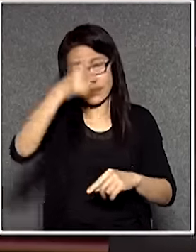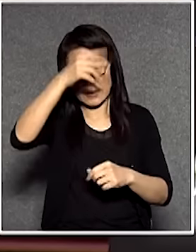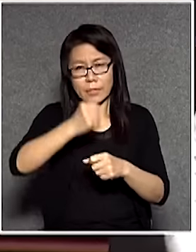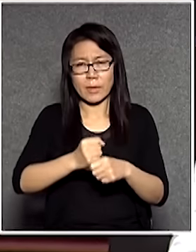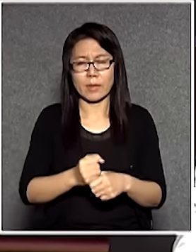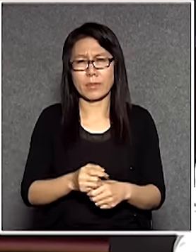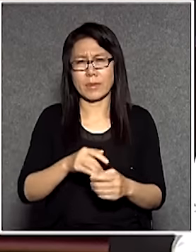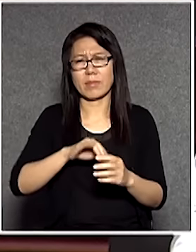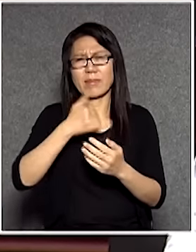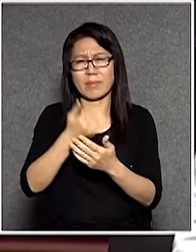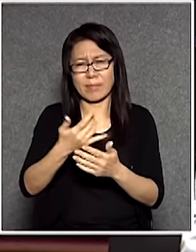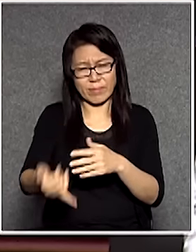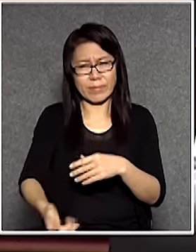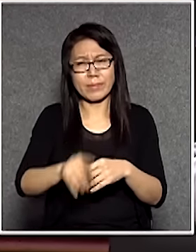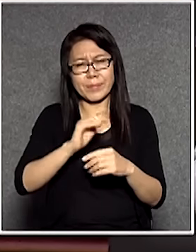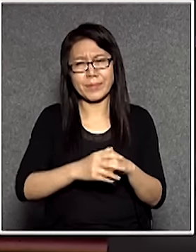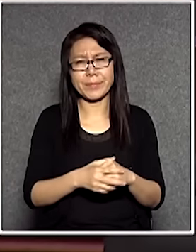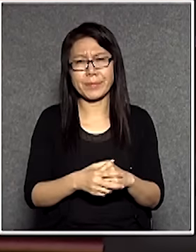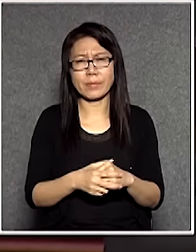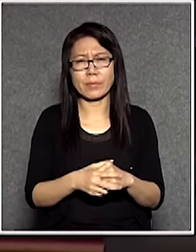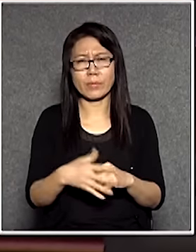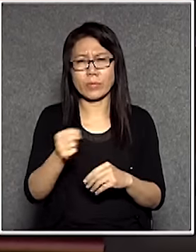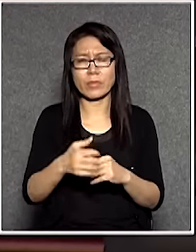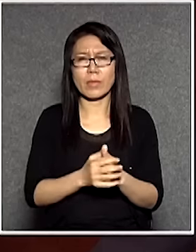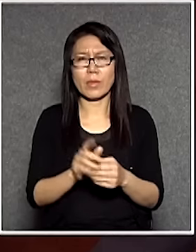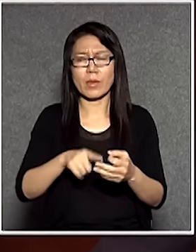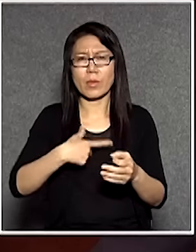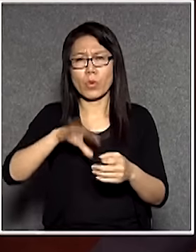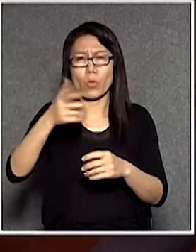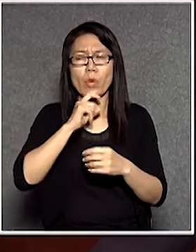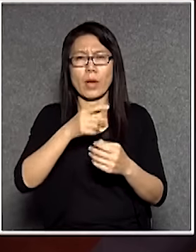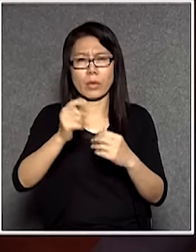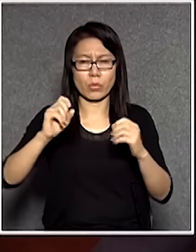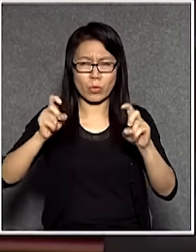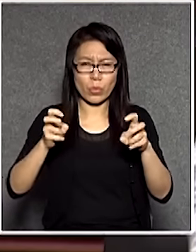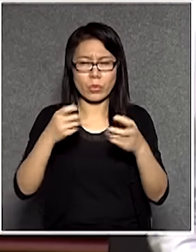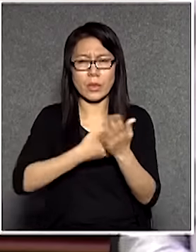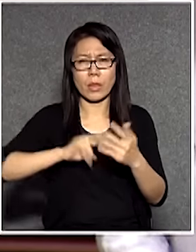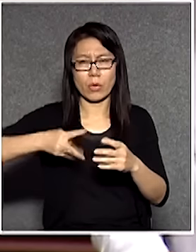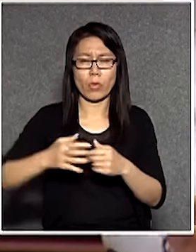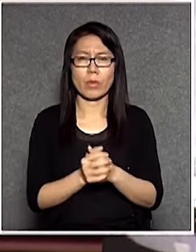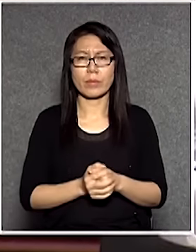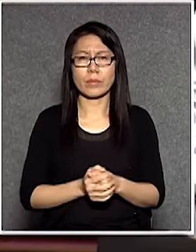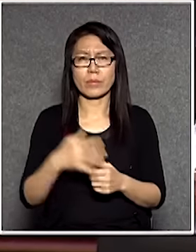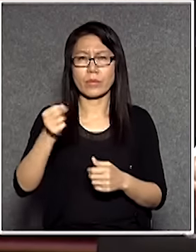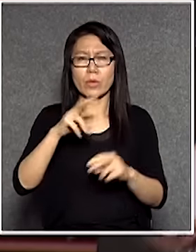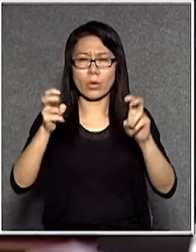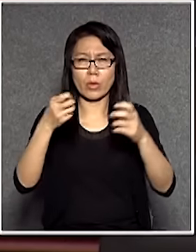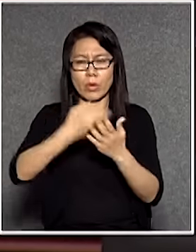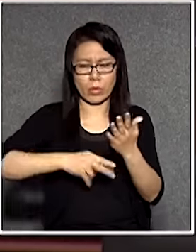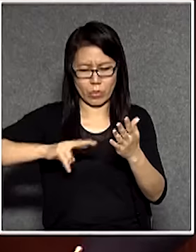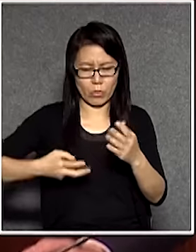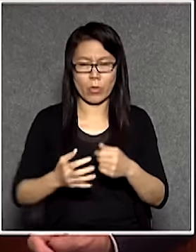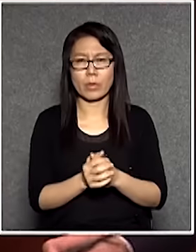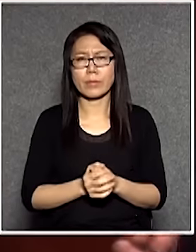地獄啦，主席。 盧毓民議員，請你動議你嘅修正案。 主